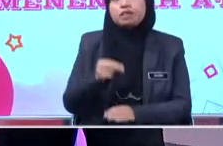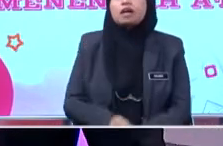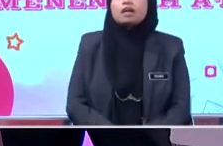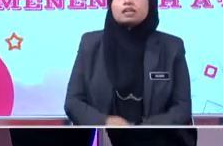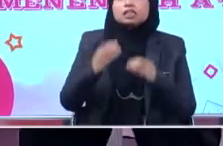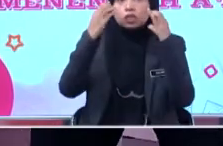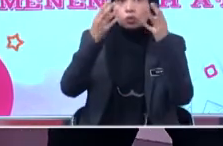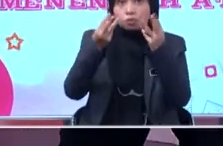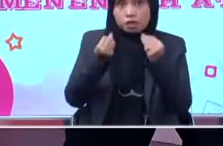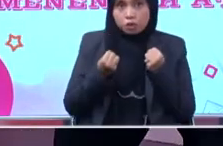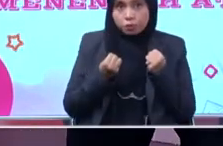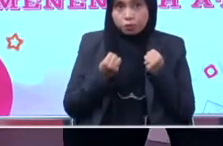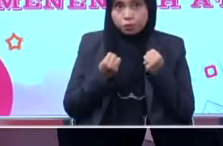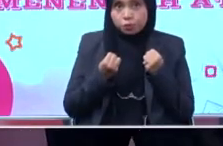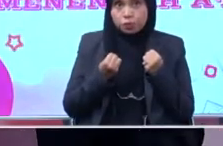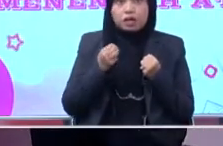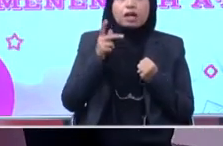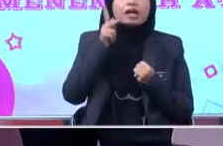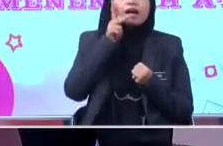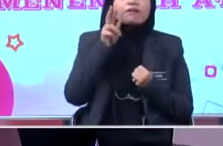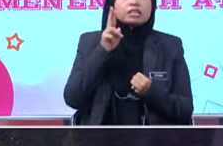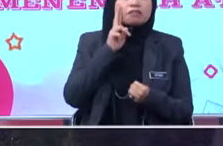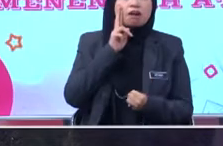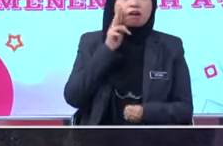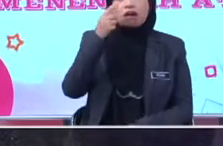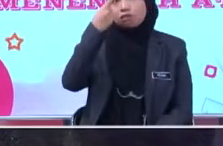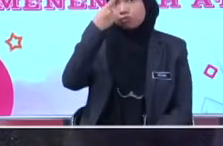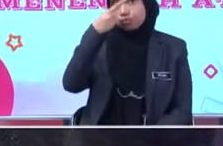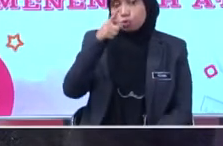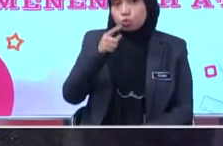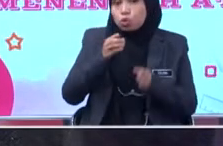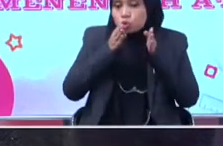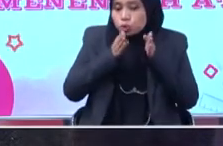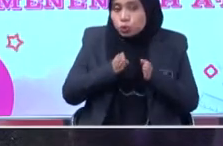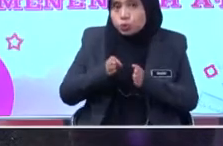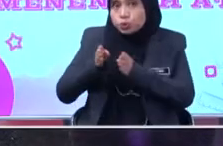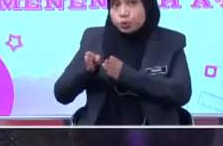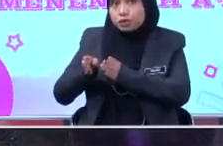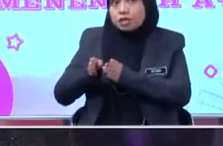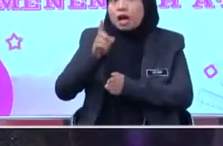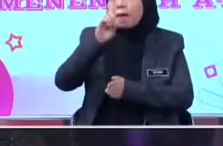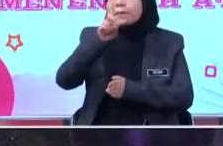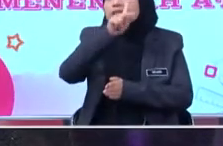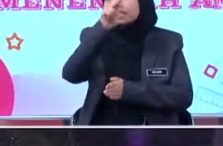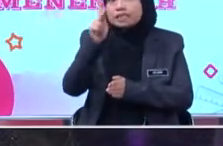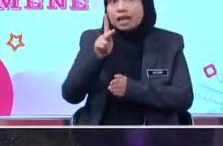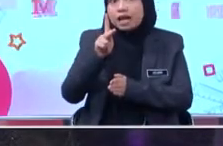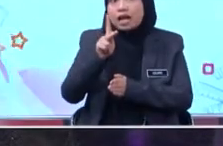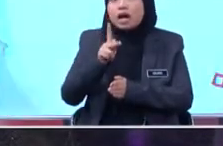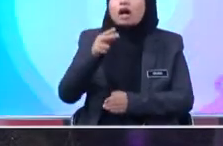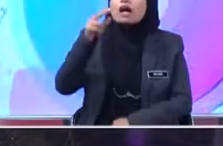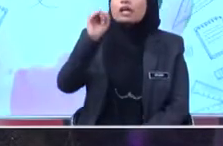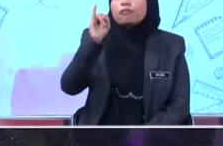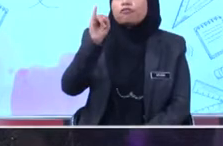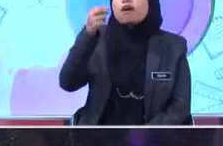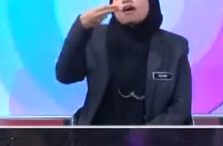minta gas Hai Kak Ria Rina untuk ah menyusun manakah huruf-huruf ikhfa Haqiqi